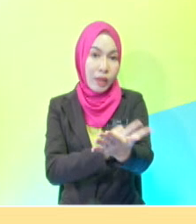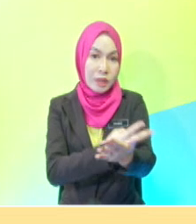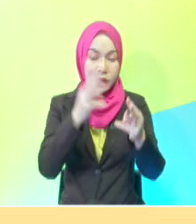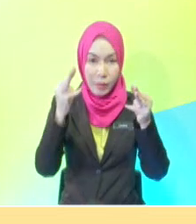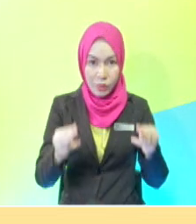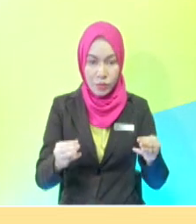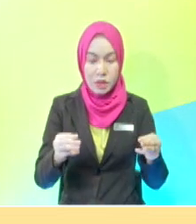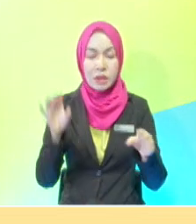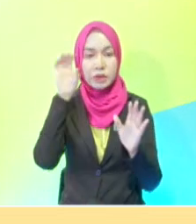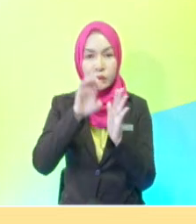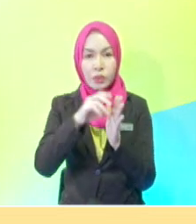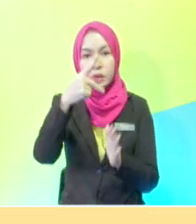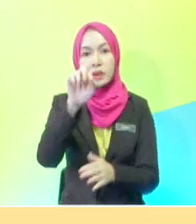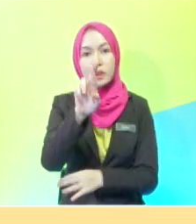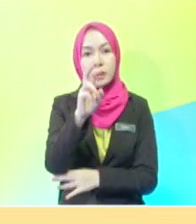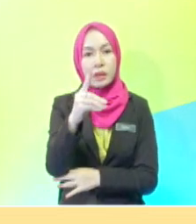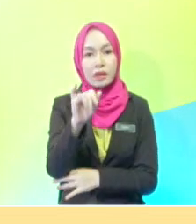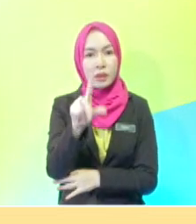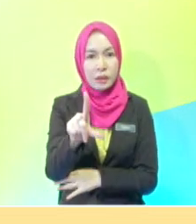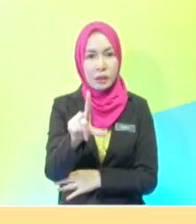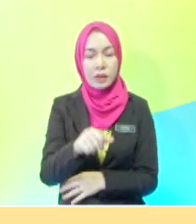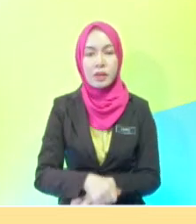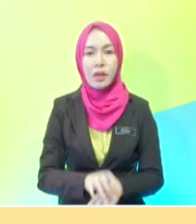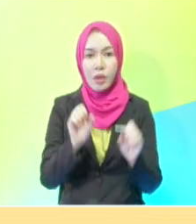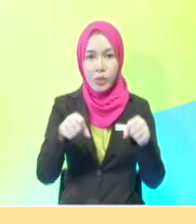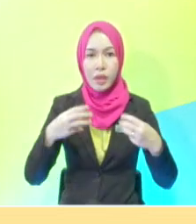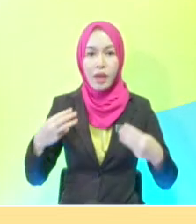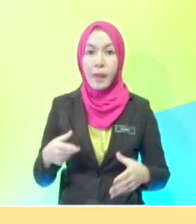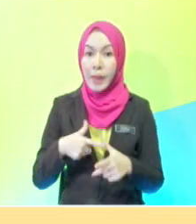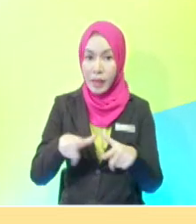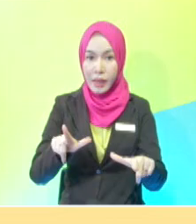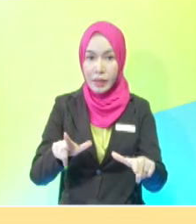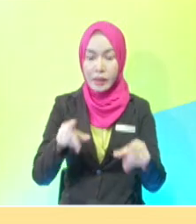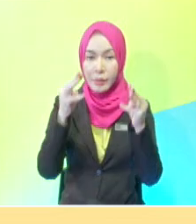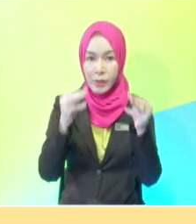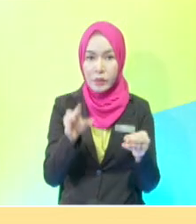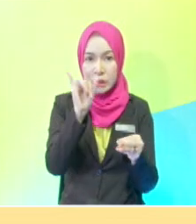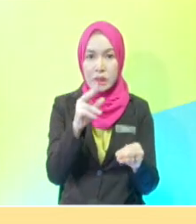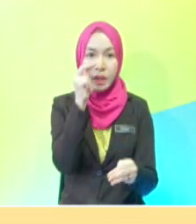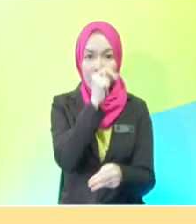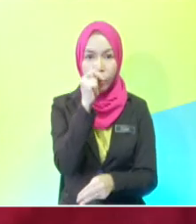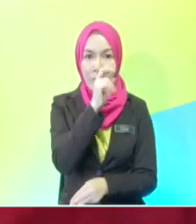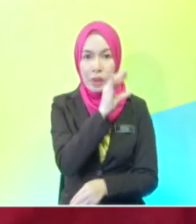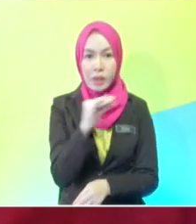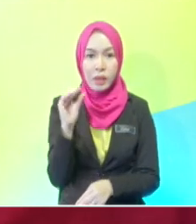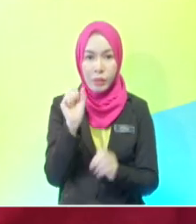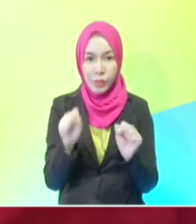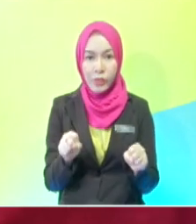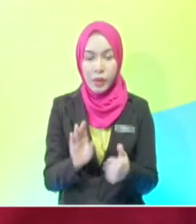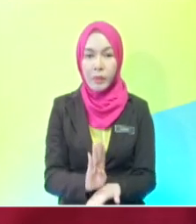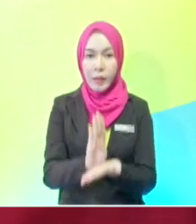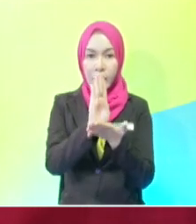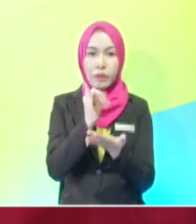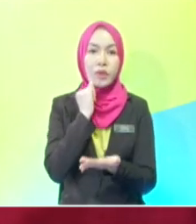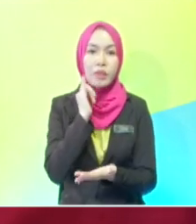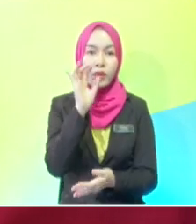melahirkan manusia yang normal dan yang terakhir kita kata dia dapat membantu ibu-ibu yang